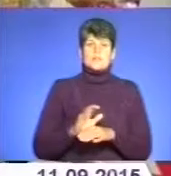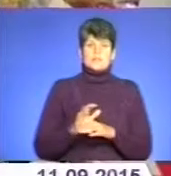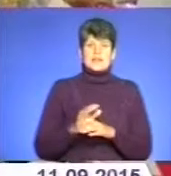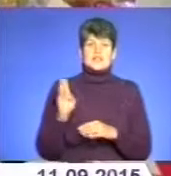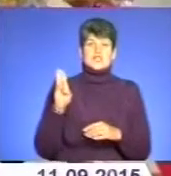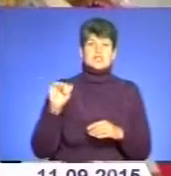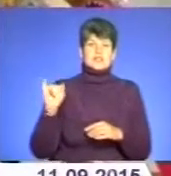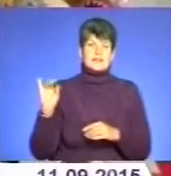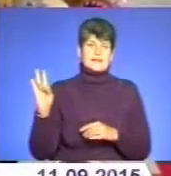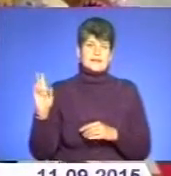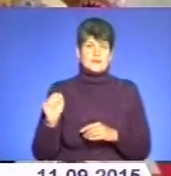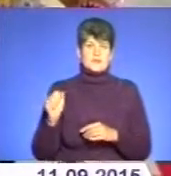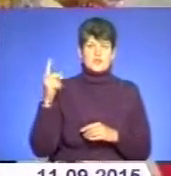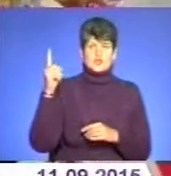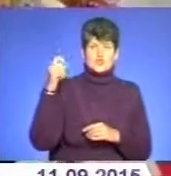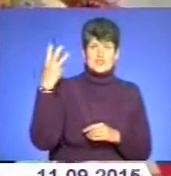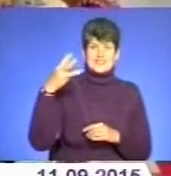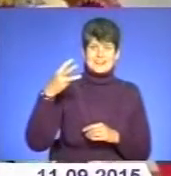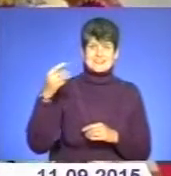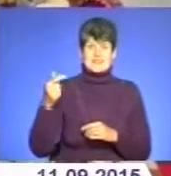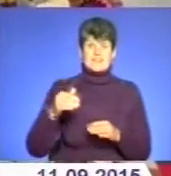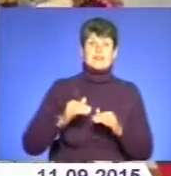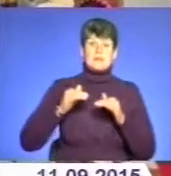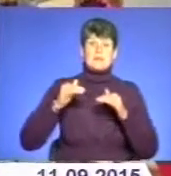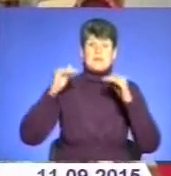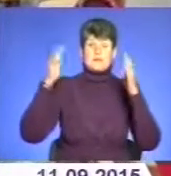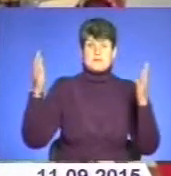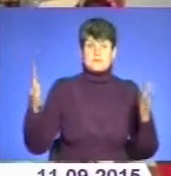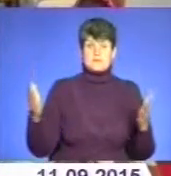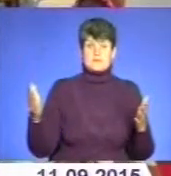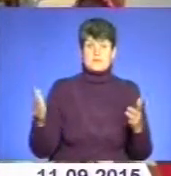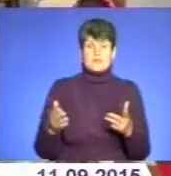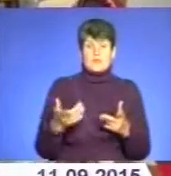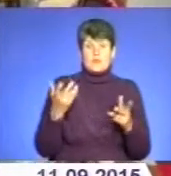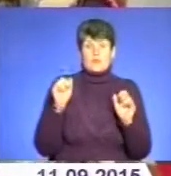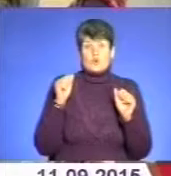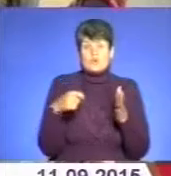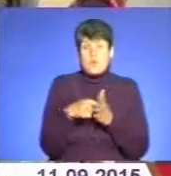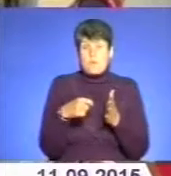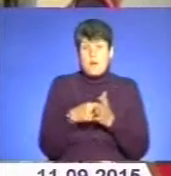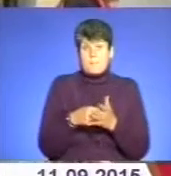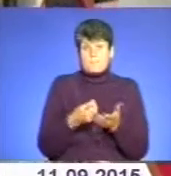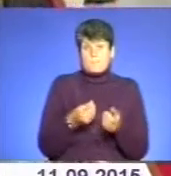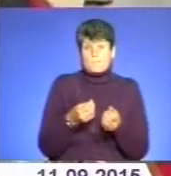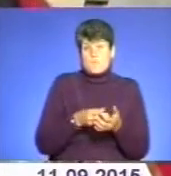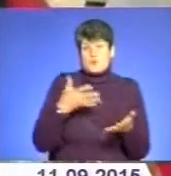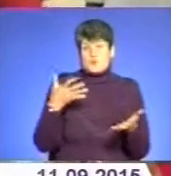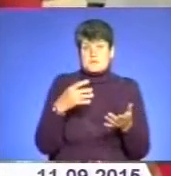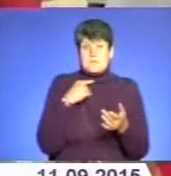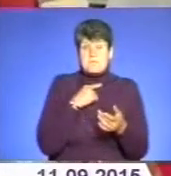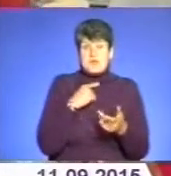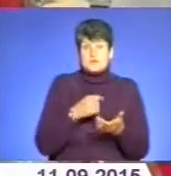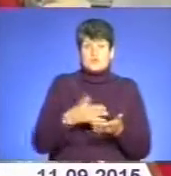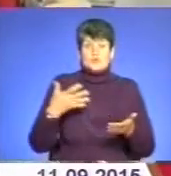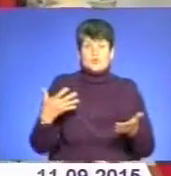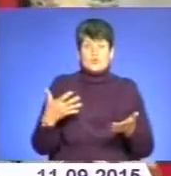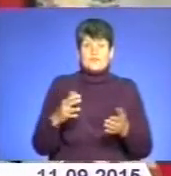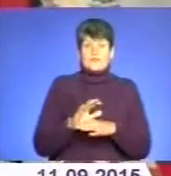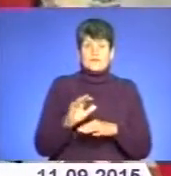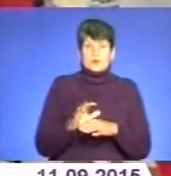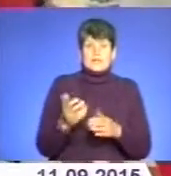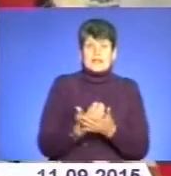стала 130 і вище. Ну, бо тому що, мабуть, що корма подорожчала, м'ясо подорожчало. Сам виробник хоче теж